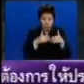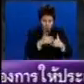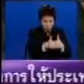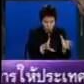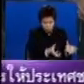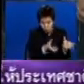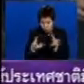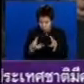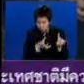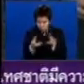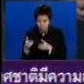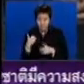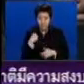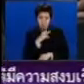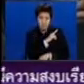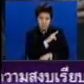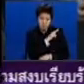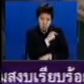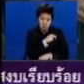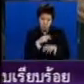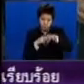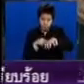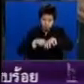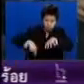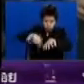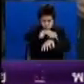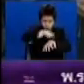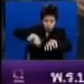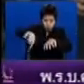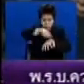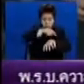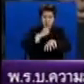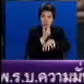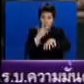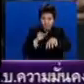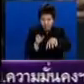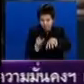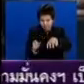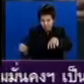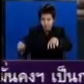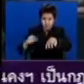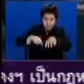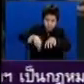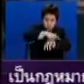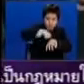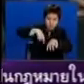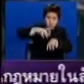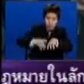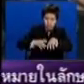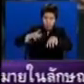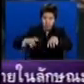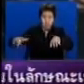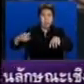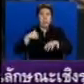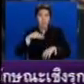จัดตั้งระบบทีมแพทย์ฉุกเฉินเป็นวงแหวน3ชั้นครอบคลุมพื้นที่กรุงเทพชั้นในและพื้นที่ปริมณฑล8จังหวัดโดยตรึงกำลังเตรียมพร้